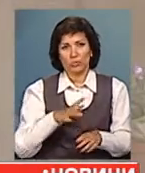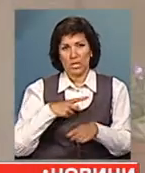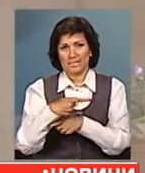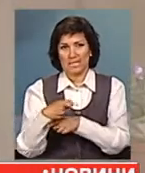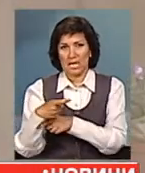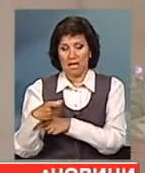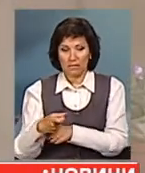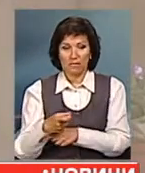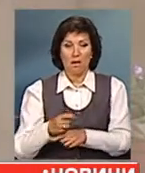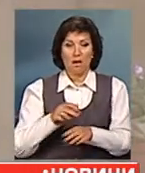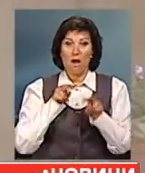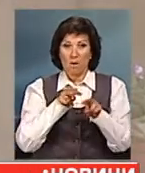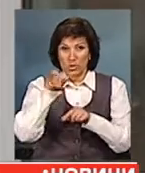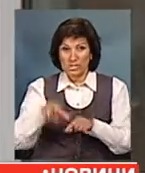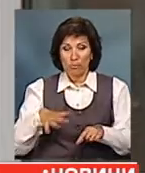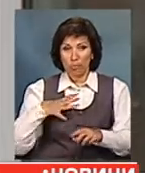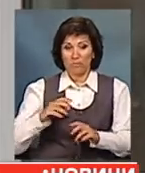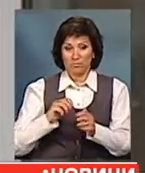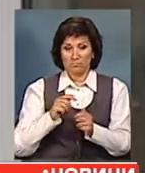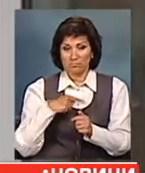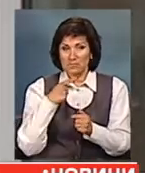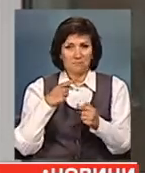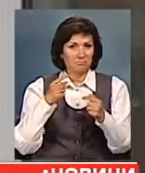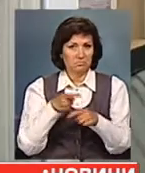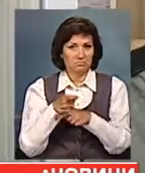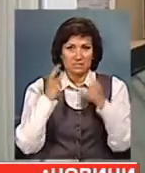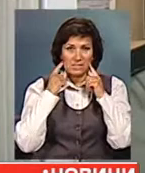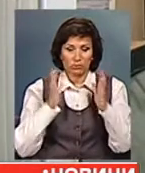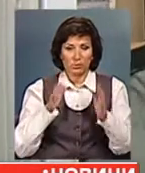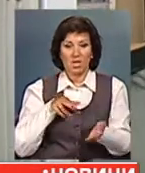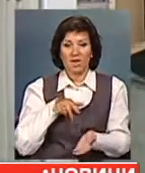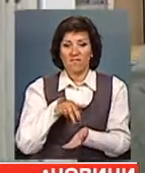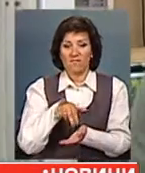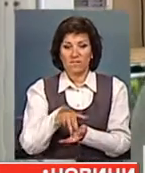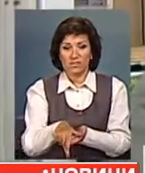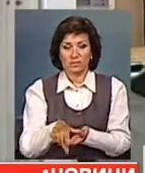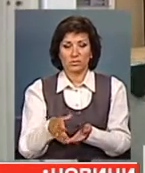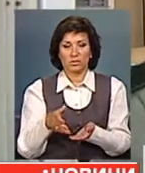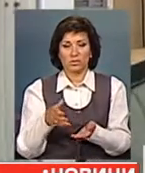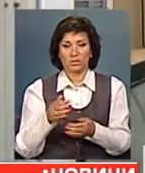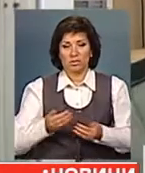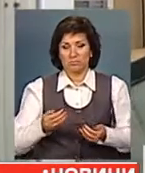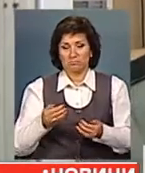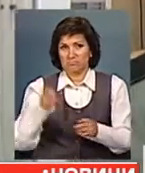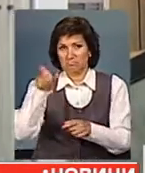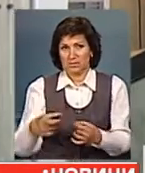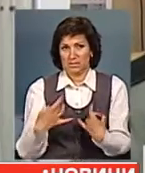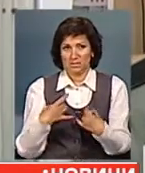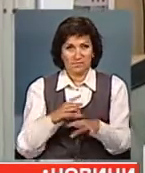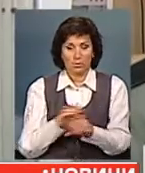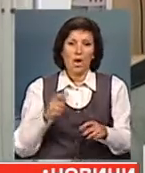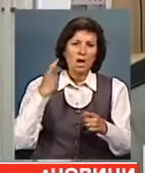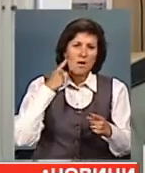стрілянину. Консьєрж, який тоді був на зміні, розповідає, пострілів не чув. Писали і потім сообщили все. Якісь